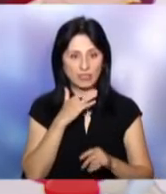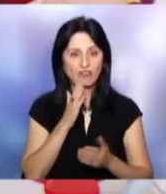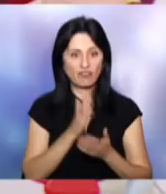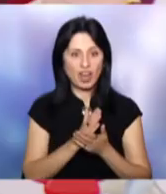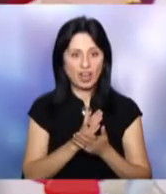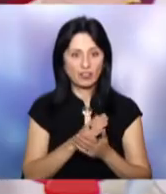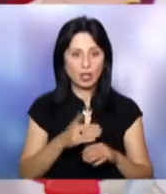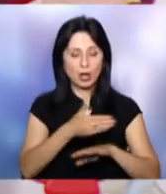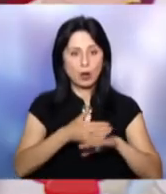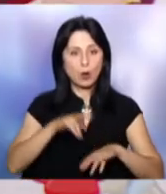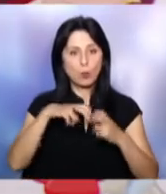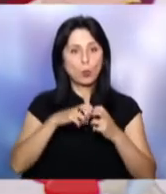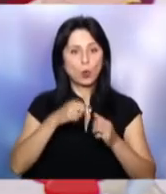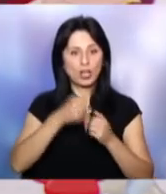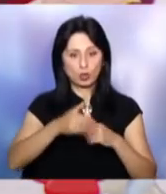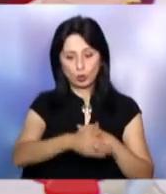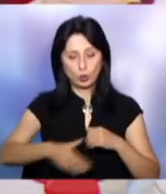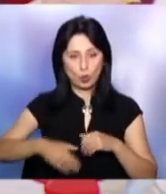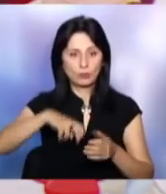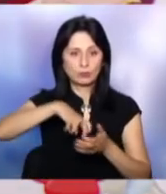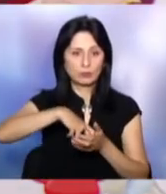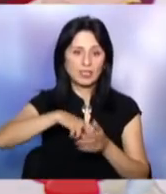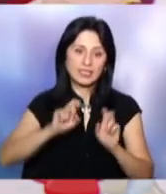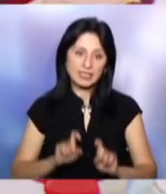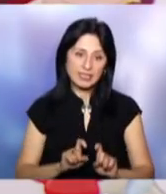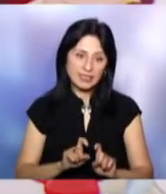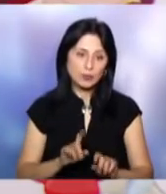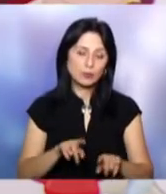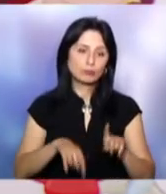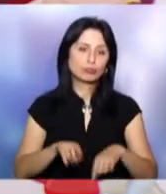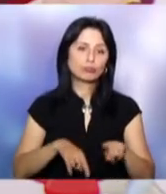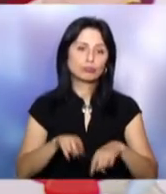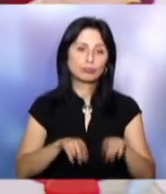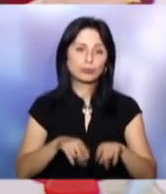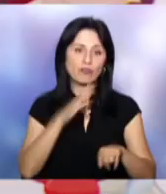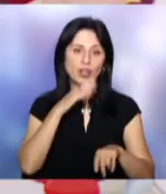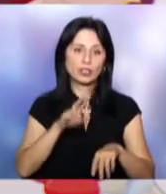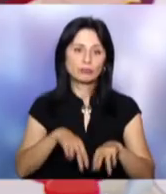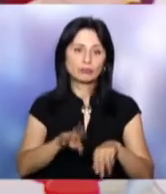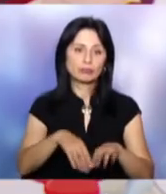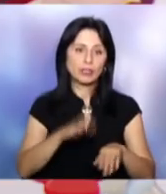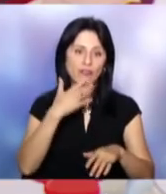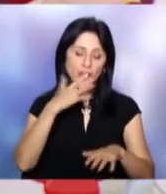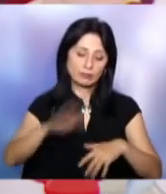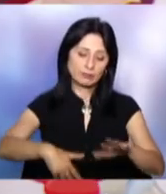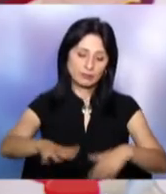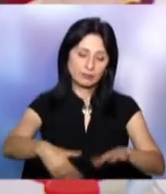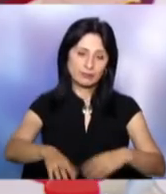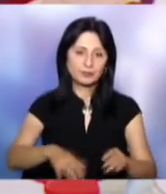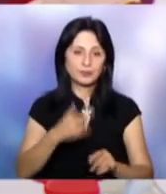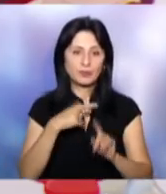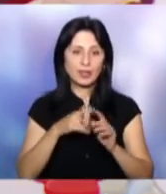ვართ, ვთქვათ, მუხლის დონემდე, ვთქვათ, აუზის კიდეზე ვზივართ ან ნაპირზე სადღაც და ვცდილობთ, რომ შევეხოთ, ვთქვათ,